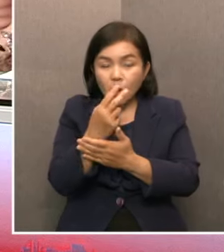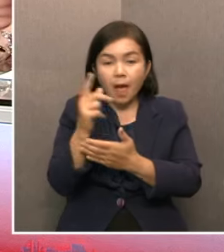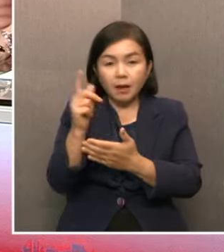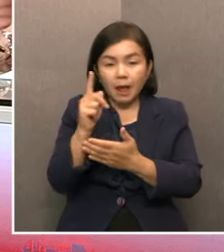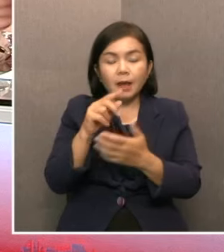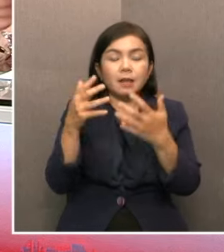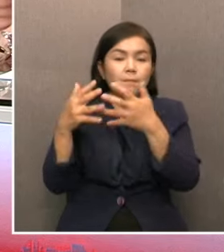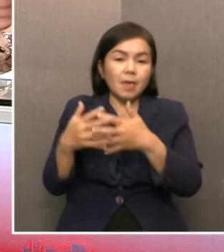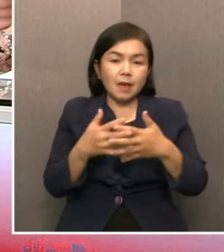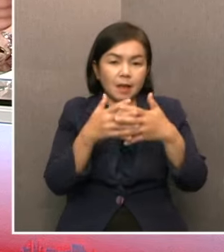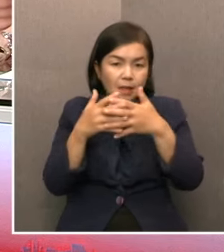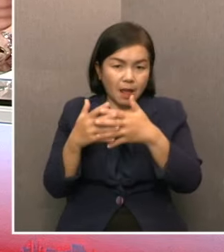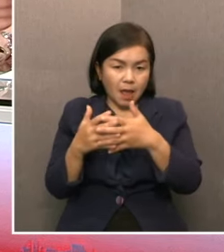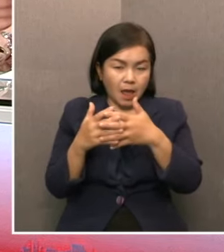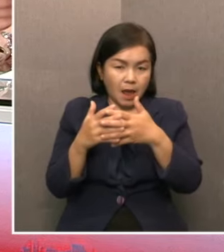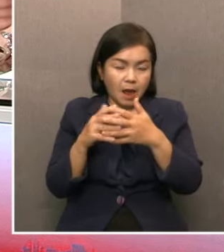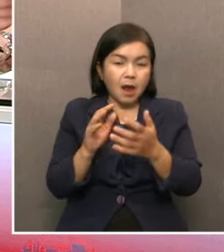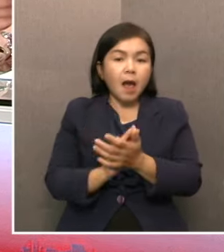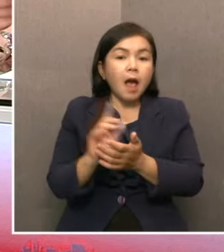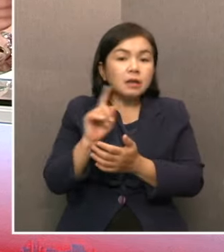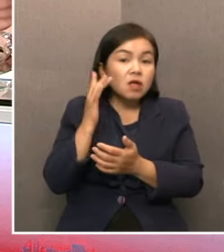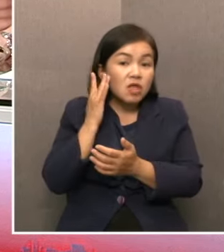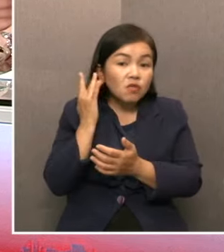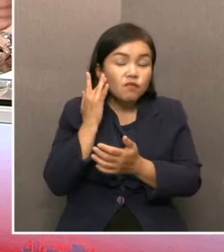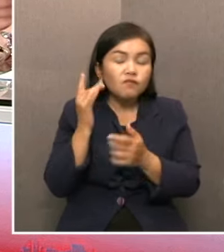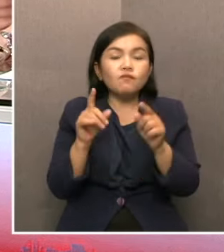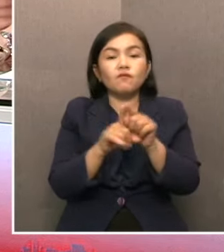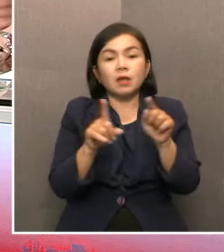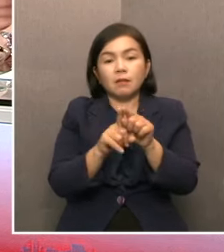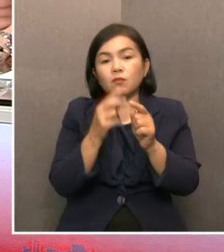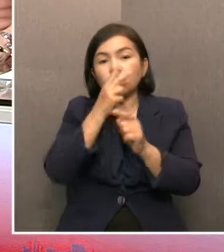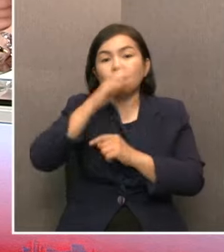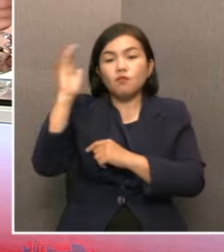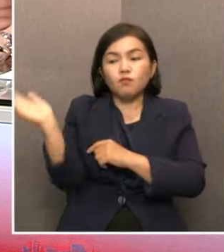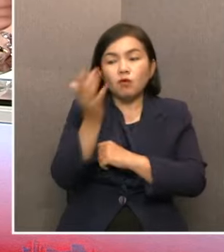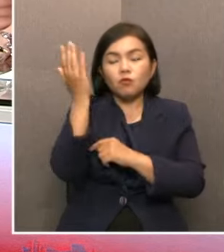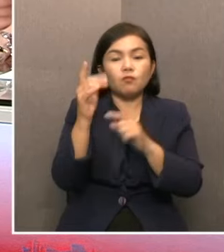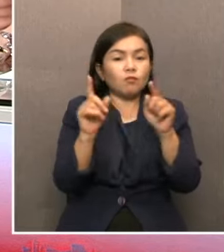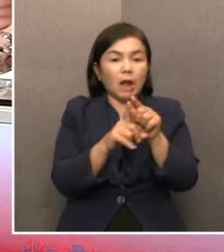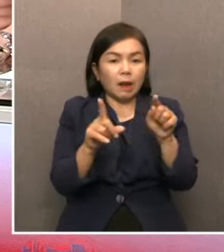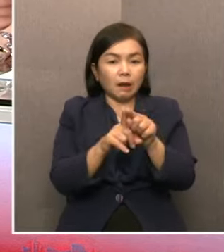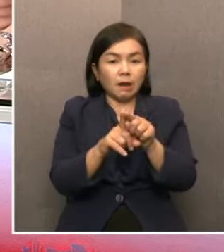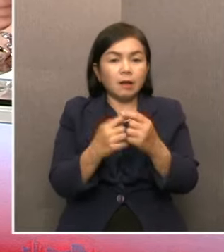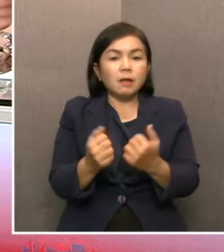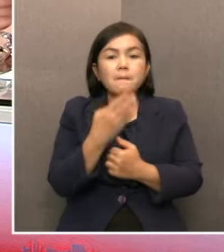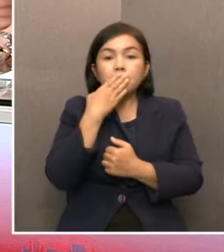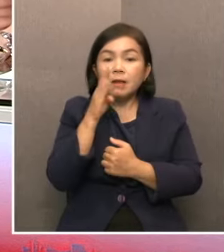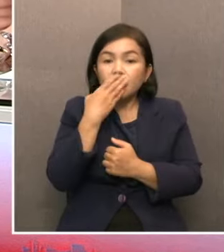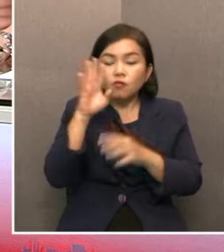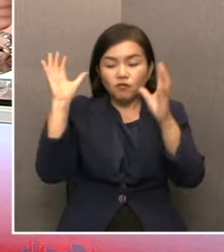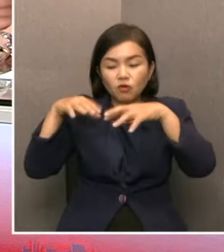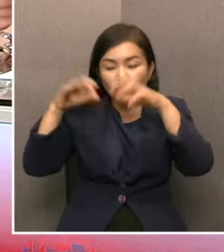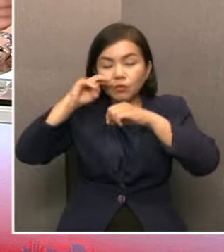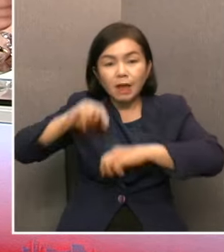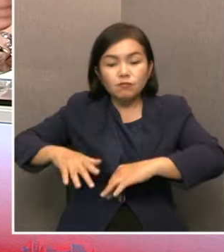สหรัฐที่แคลิฟอร์เนียนะคะก็เตรียมจะเจอพายุอีกลูกนึงแต่ก็คาดว่าอาจจะไม่รุนแรงมากนักส่วนที่บราซิลฝนตกหนักน้ำ